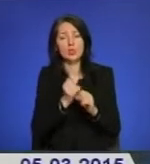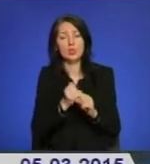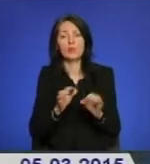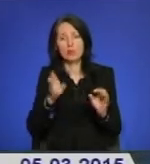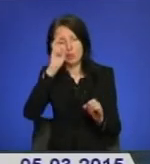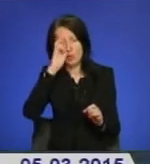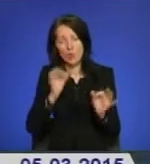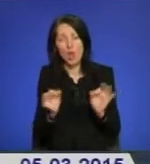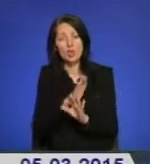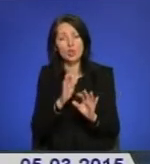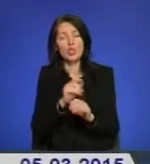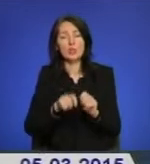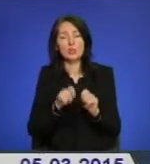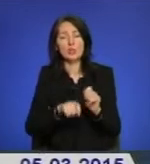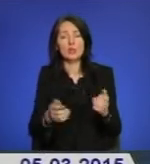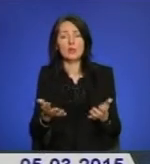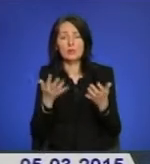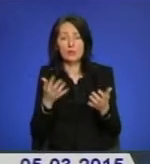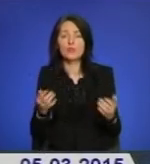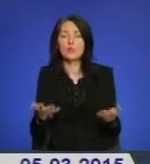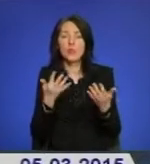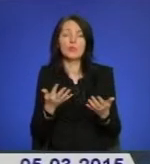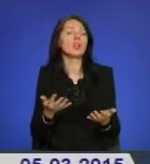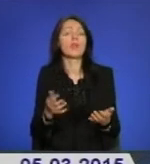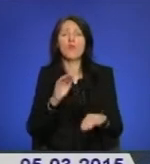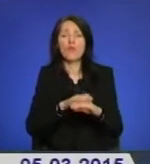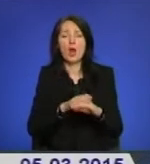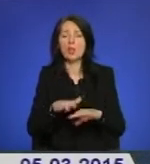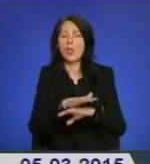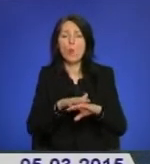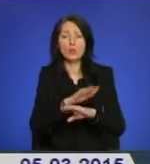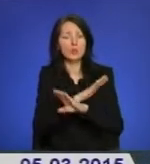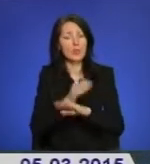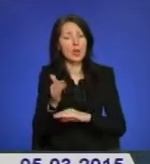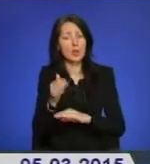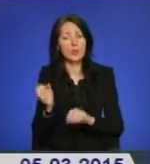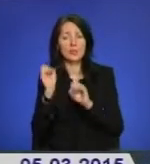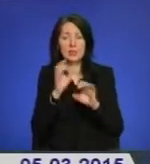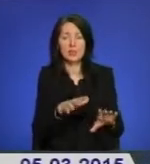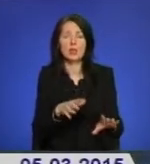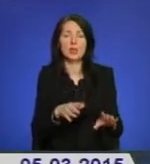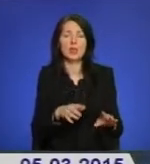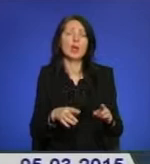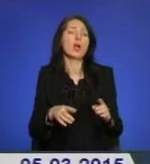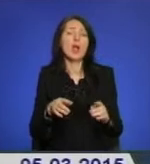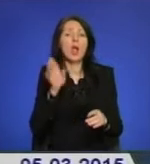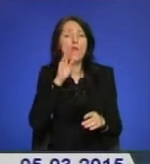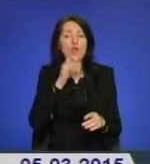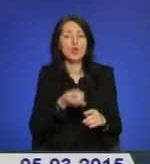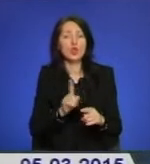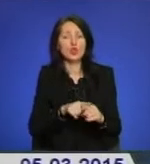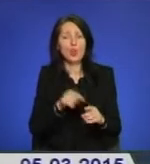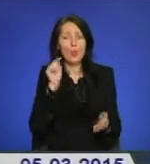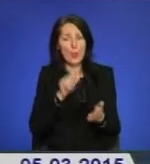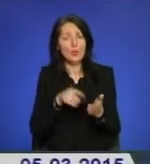інспекції встановили факт масової загибелі риби та скид неочищених зворотних вод, що потрапляють у водні ресурси. Станом